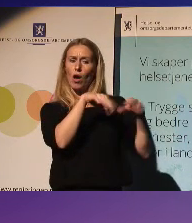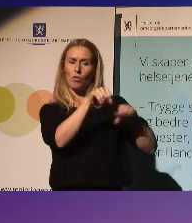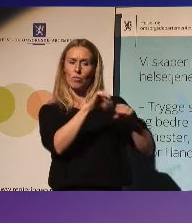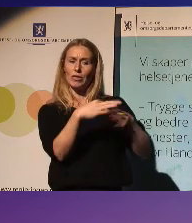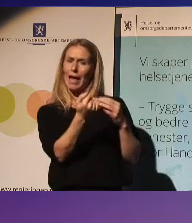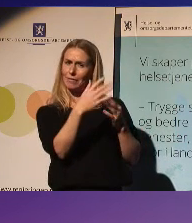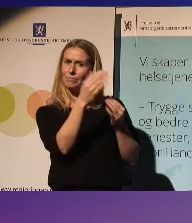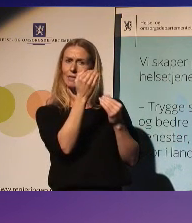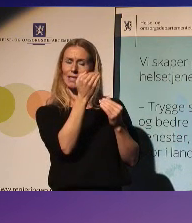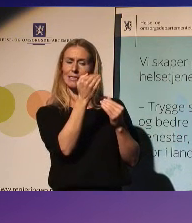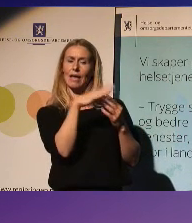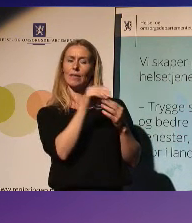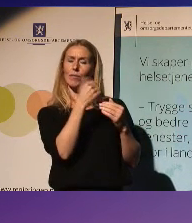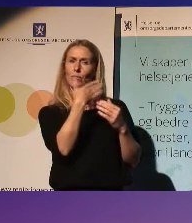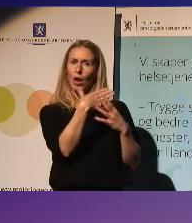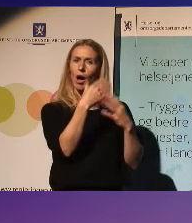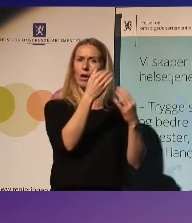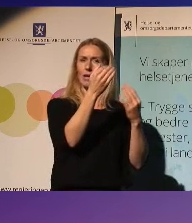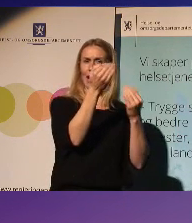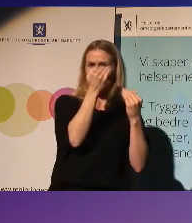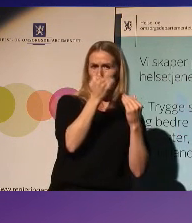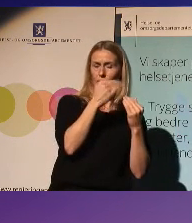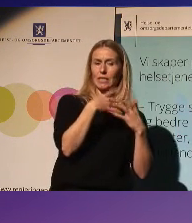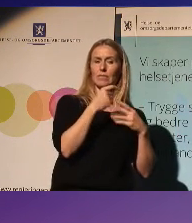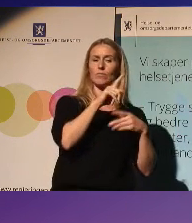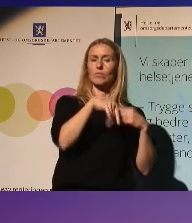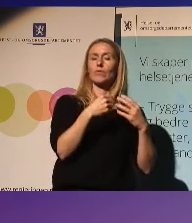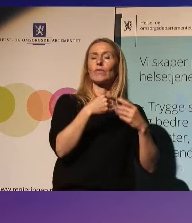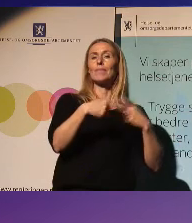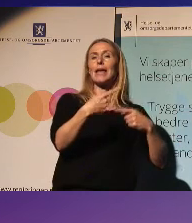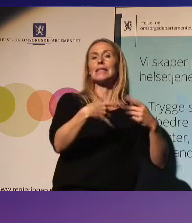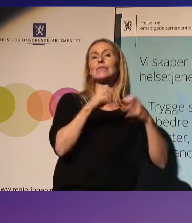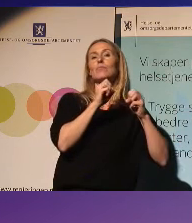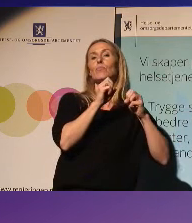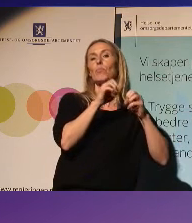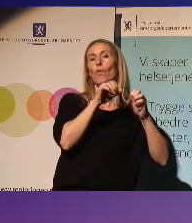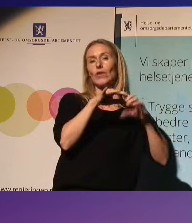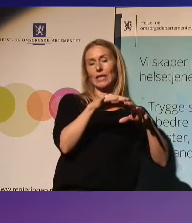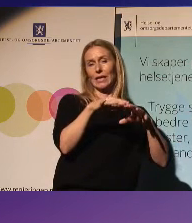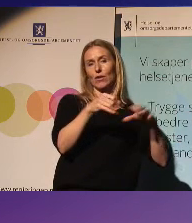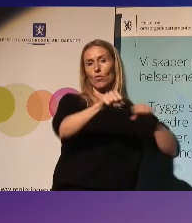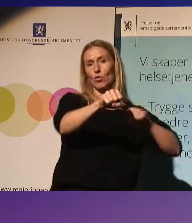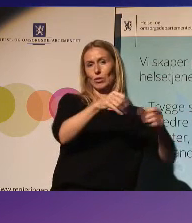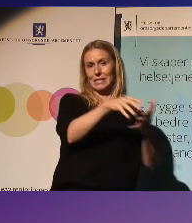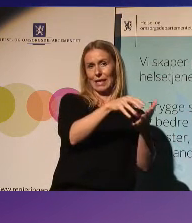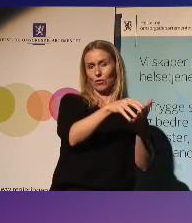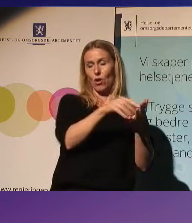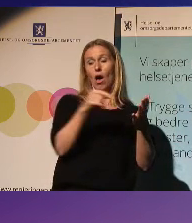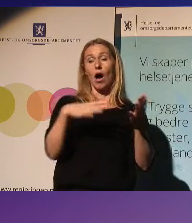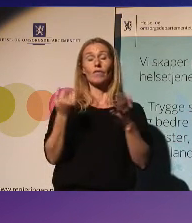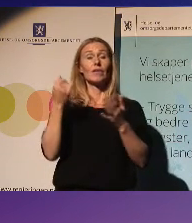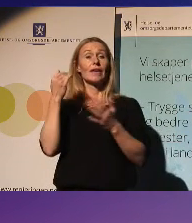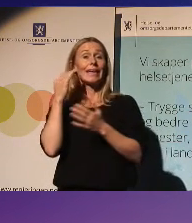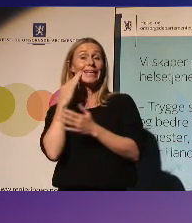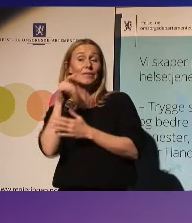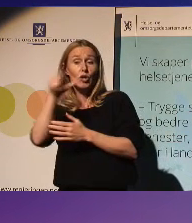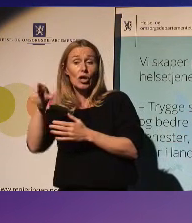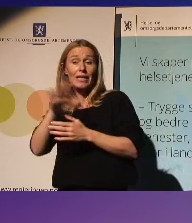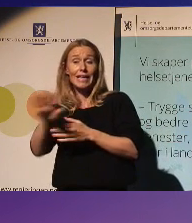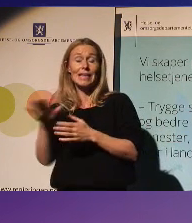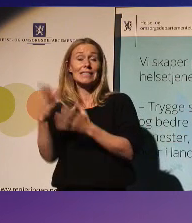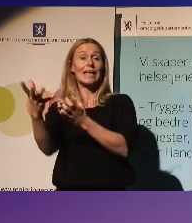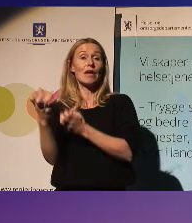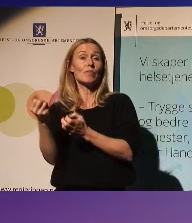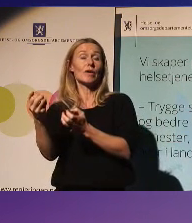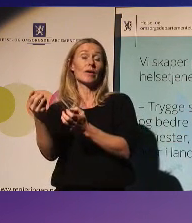vår tjenesteutvikling I mange tiår fremover. Og det var at innbyggernes hjelpebehov kan